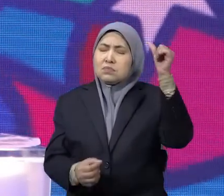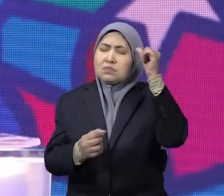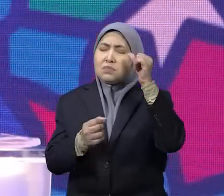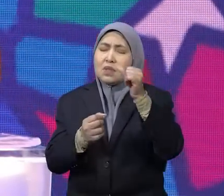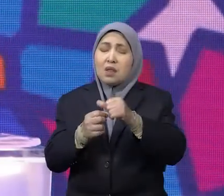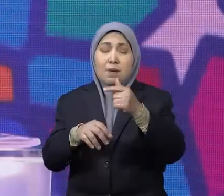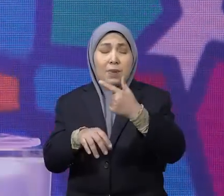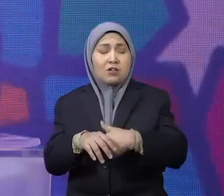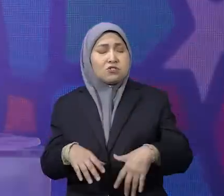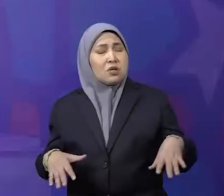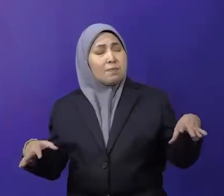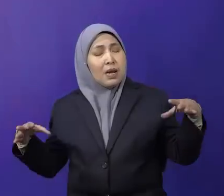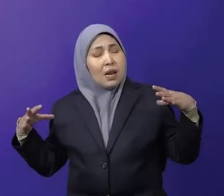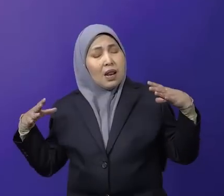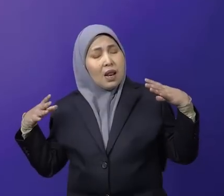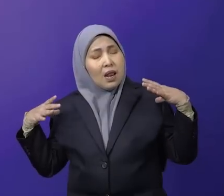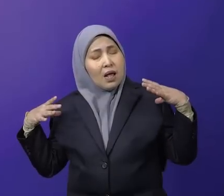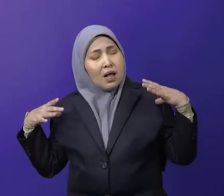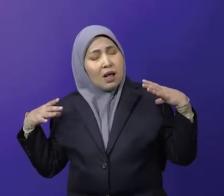إذ قالت